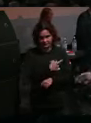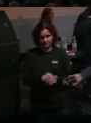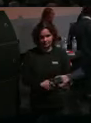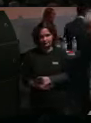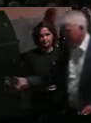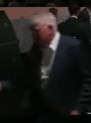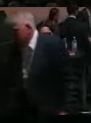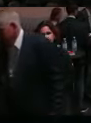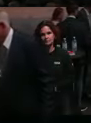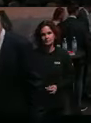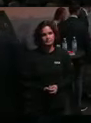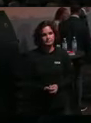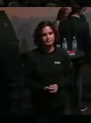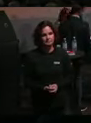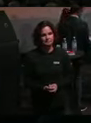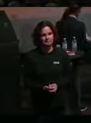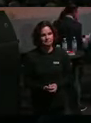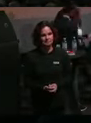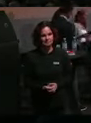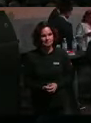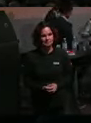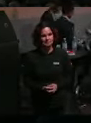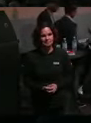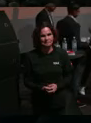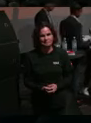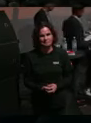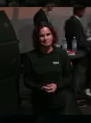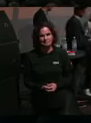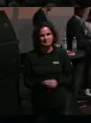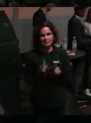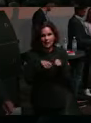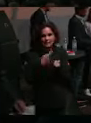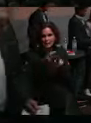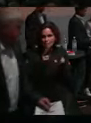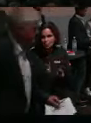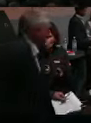Dette ga vel et tydeligere sang. Gjenbruk ikke vakkert?